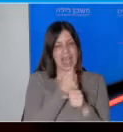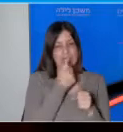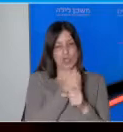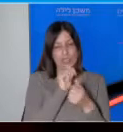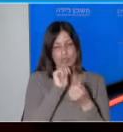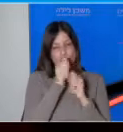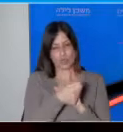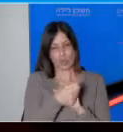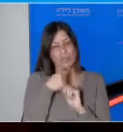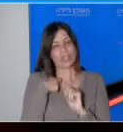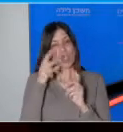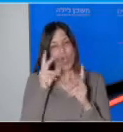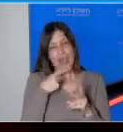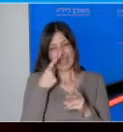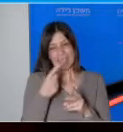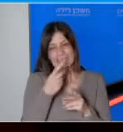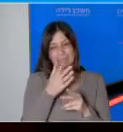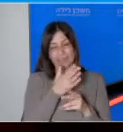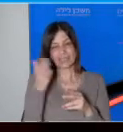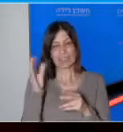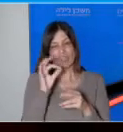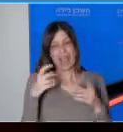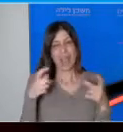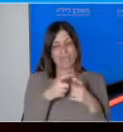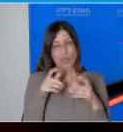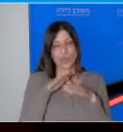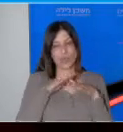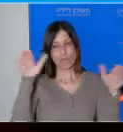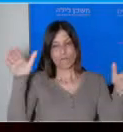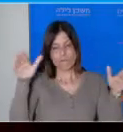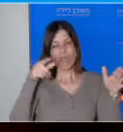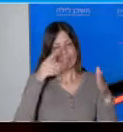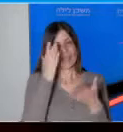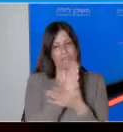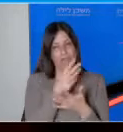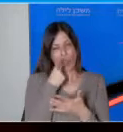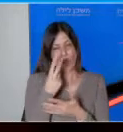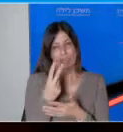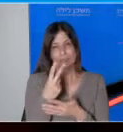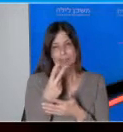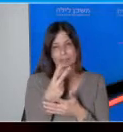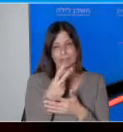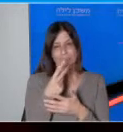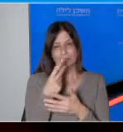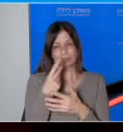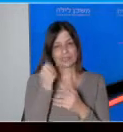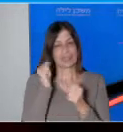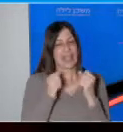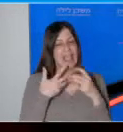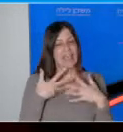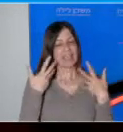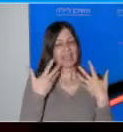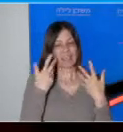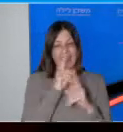שהם שינויים, ואני יכולה להגיד לך שמהצד של החברות, חברות תעופה יובל, אתה כבר רואה אנרגיה אחרת. אני מדברת עם